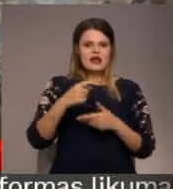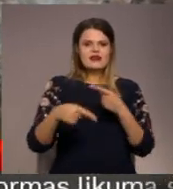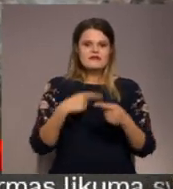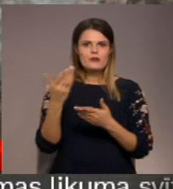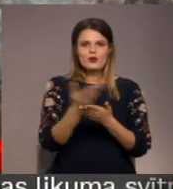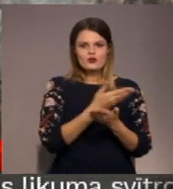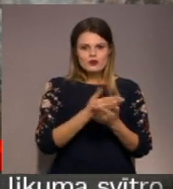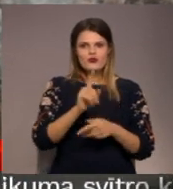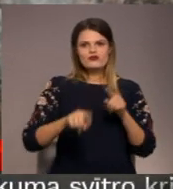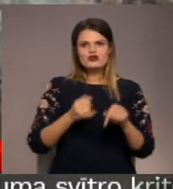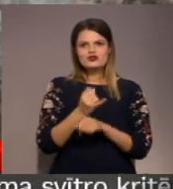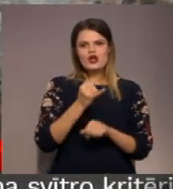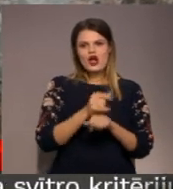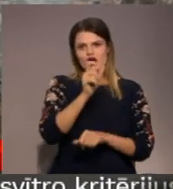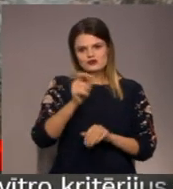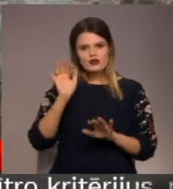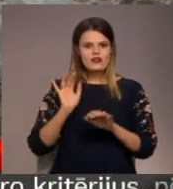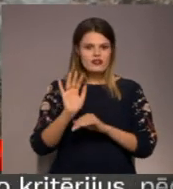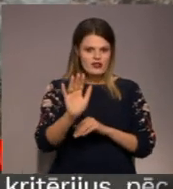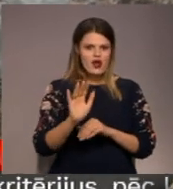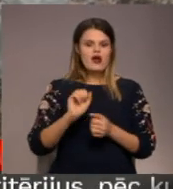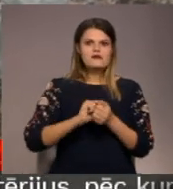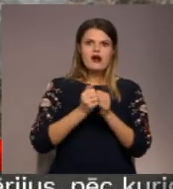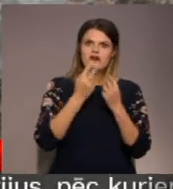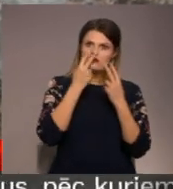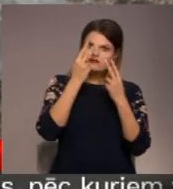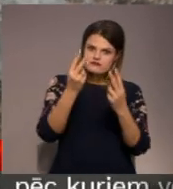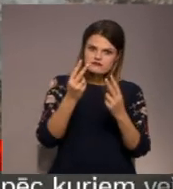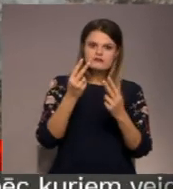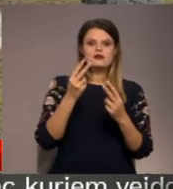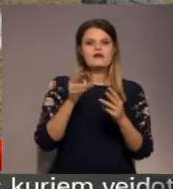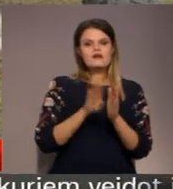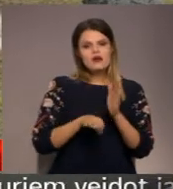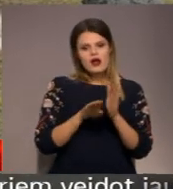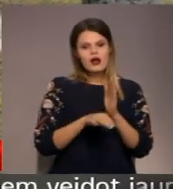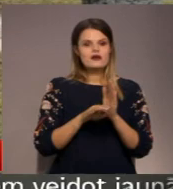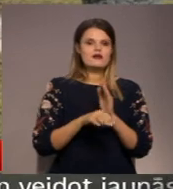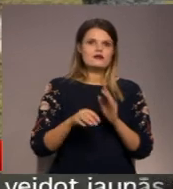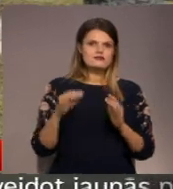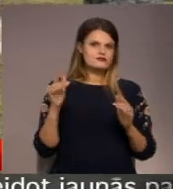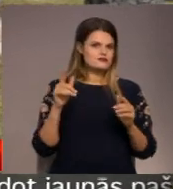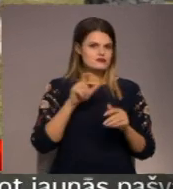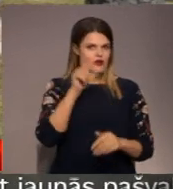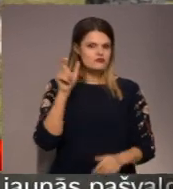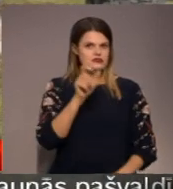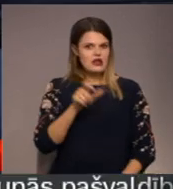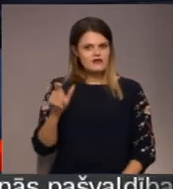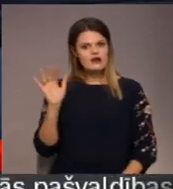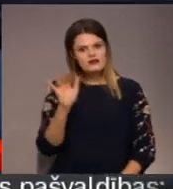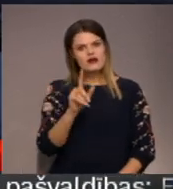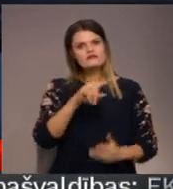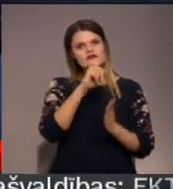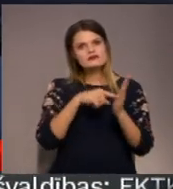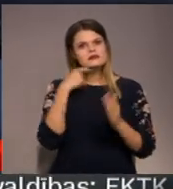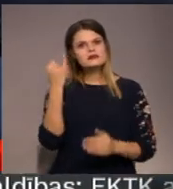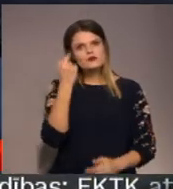tāda ekskursanta, kas uznāk augšā. Tas nekas, ka tie ir akmens, viņi uznāk augšā un vienkārši rodas. Un arī tad ir jāzina kaut ko pateikt, jo